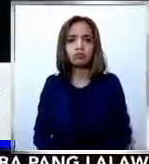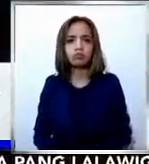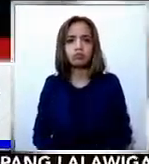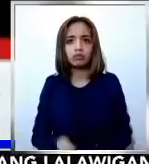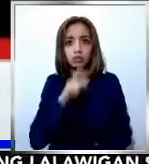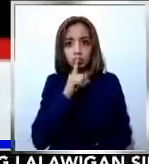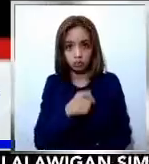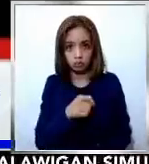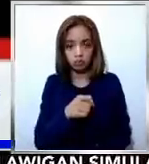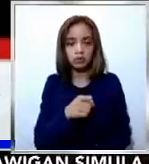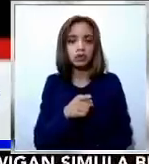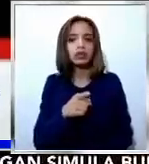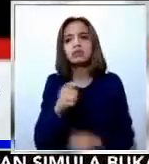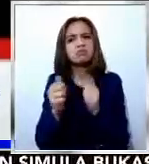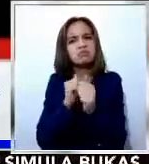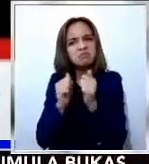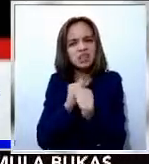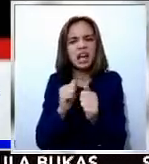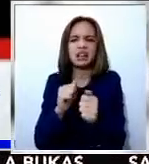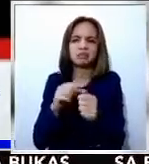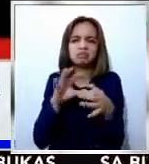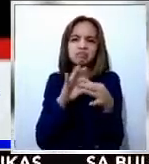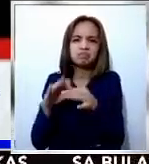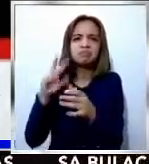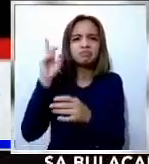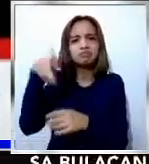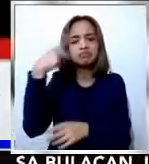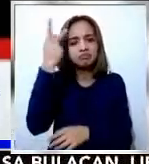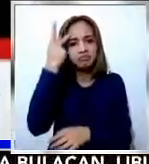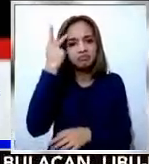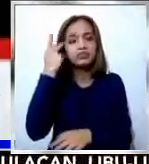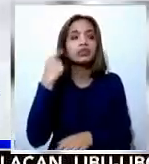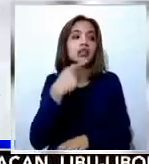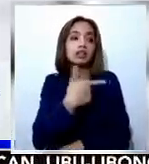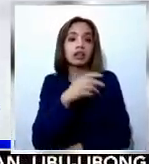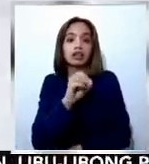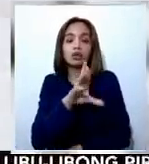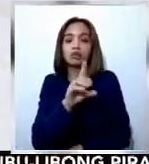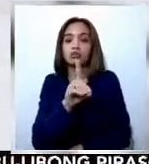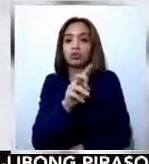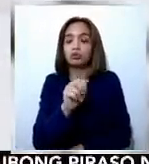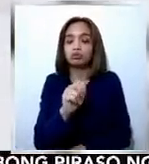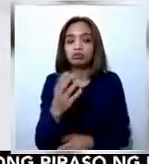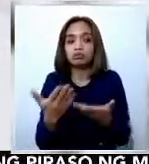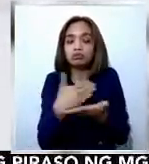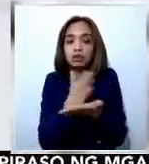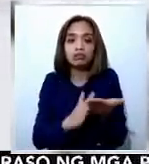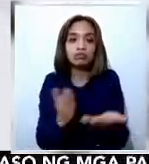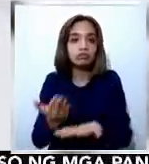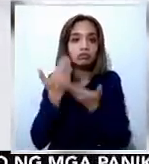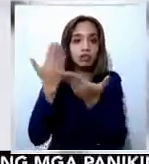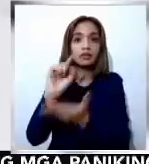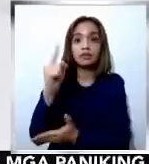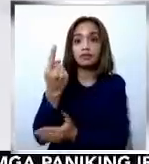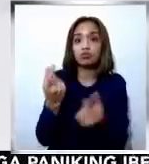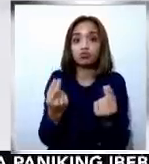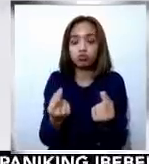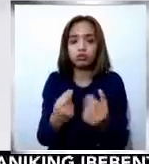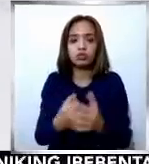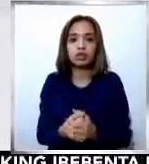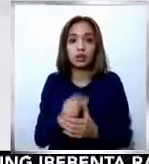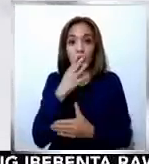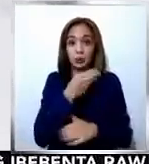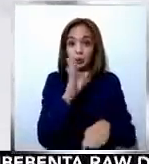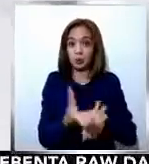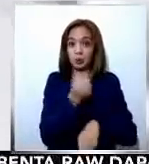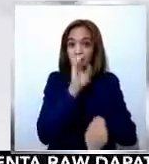namumulitika. Inilabas naman ni Gordon ang ilan sa inisyal at posibleng rekomendasyon ng komite. Una riyan ang pagpapadeport sa negosyante at dating